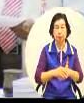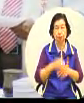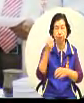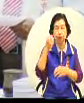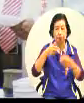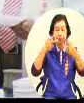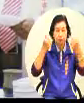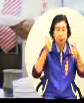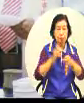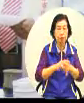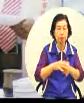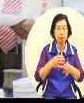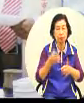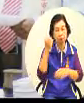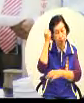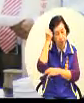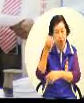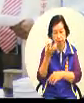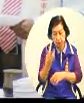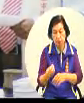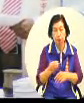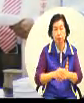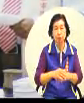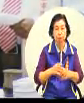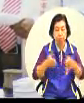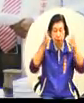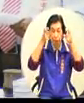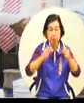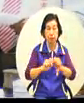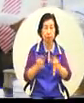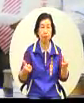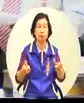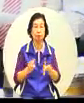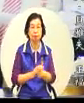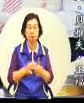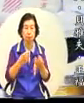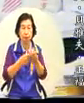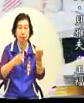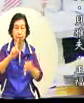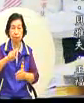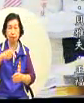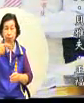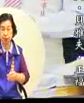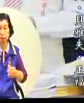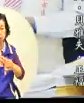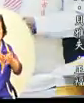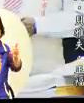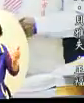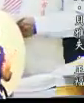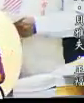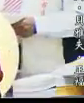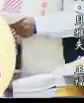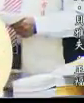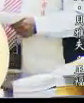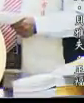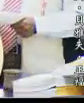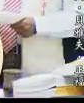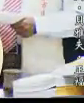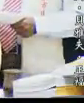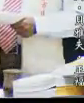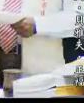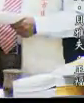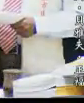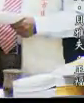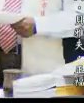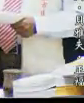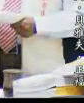族群，但是我们高雄不一样，16族的原住民都有，包括尤其